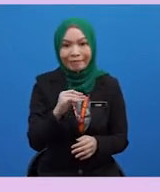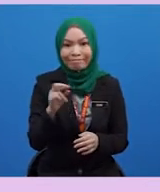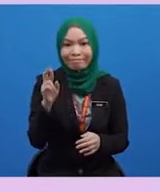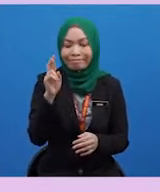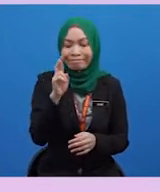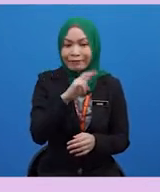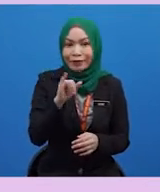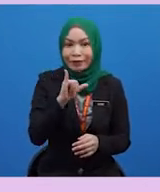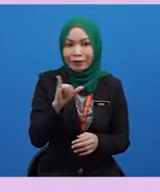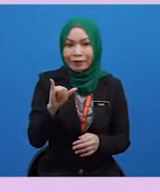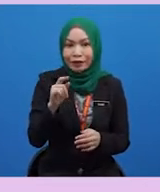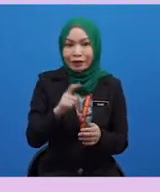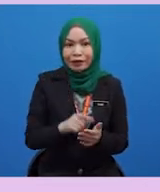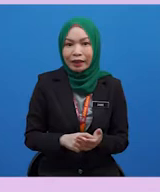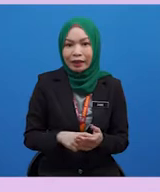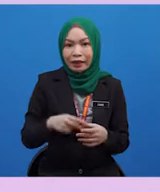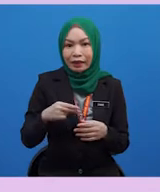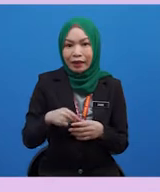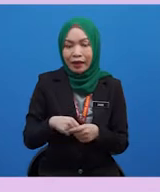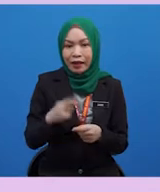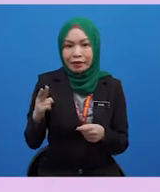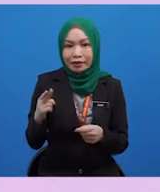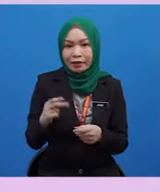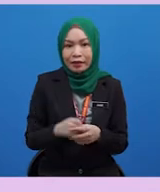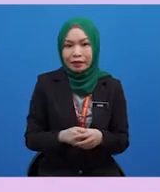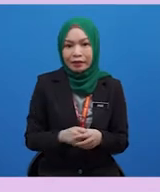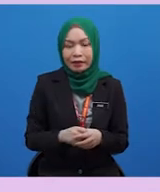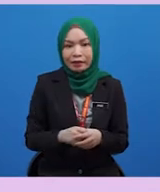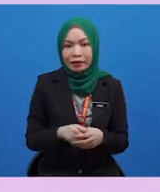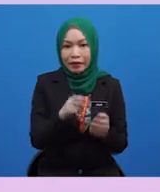negara. Keempat, sebab dan tujuan.